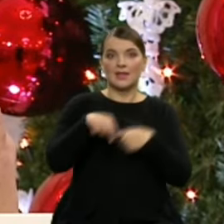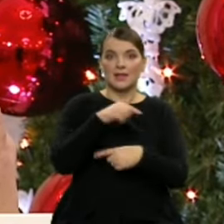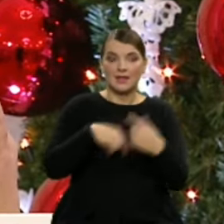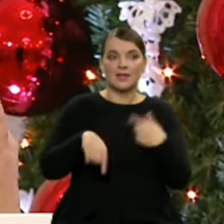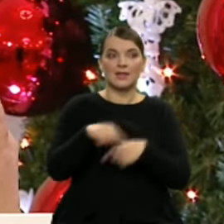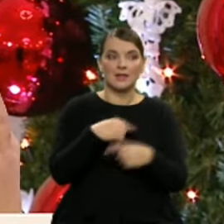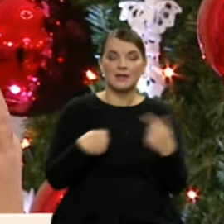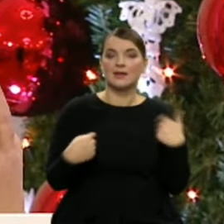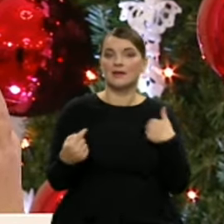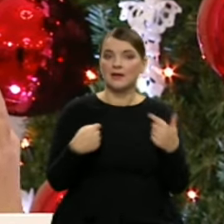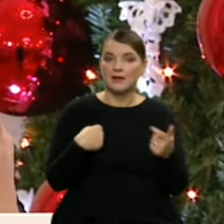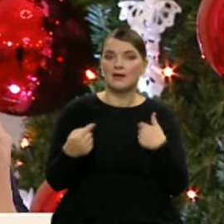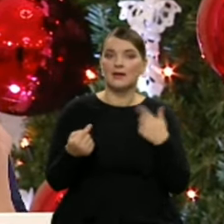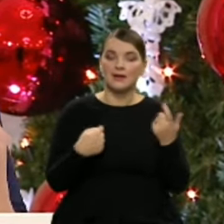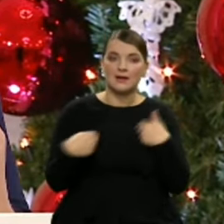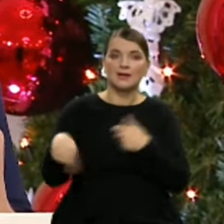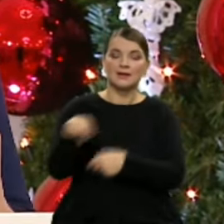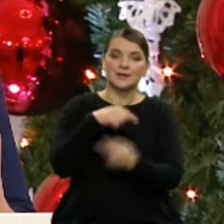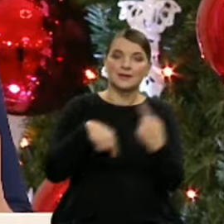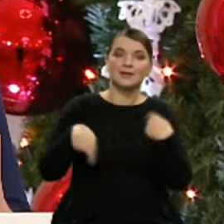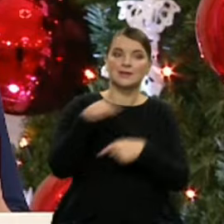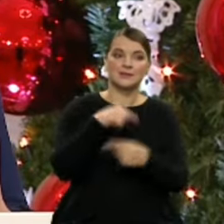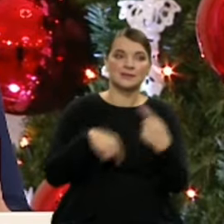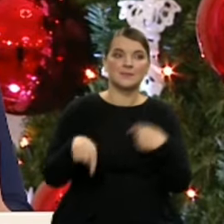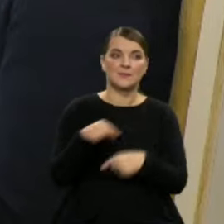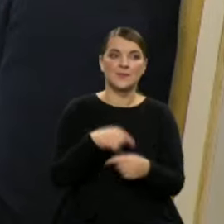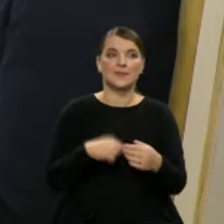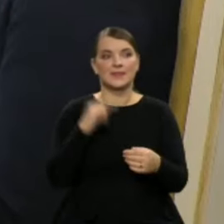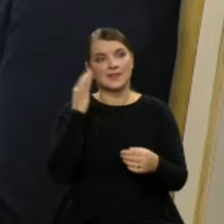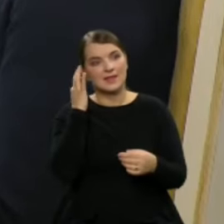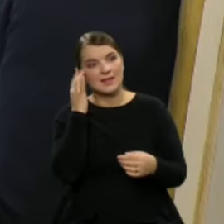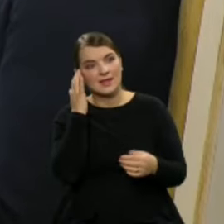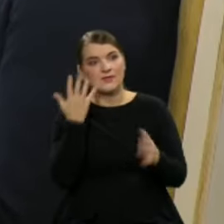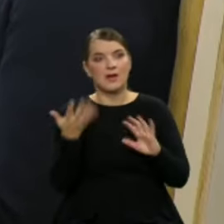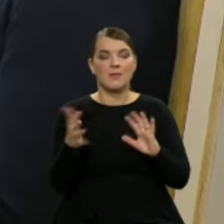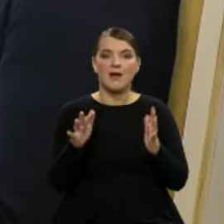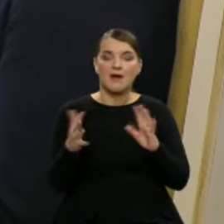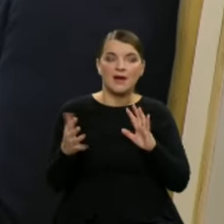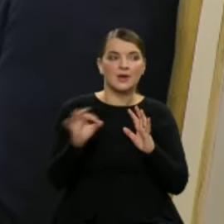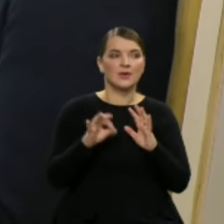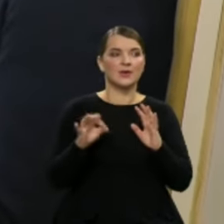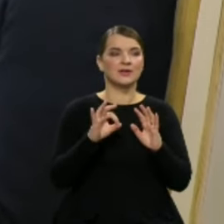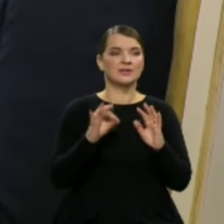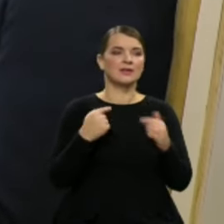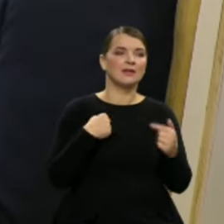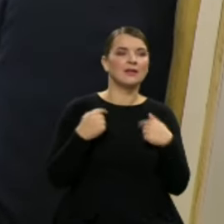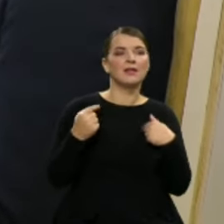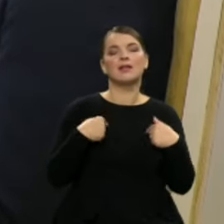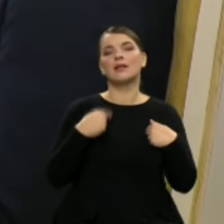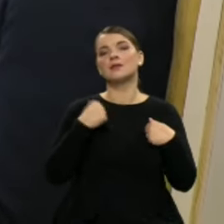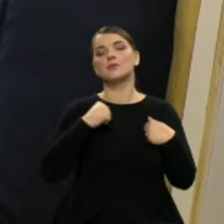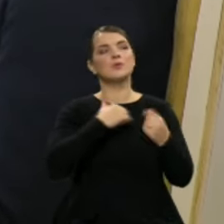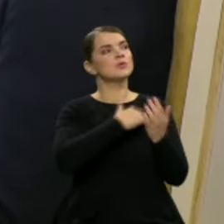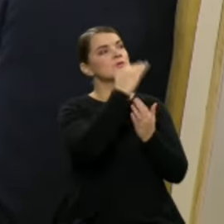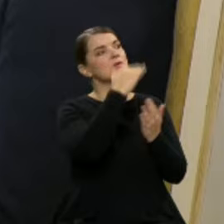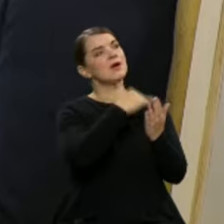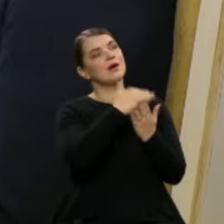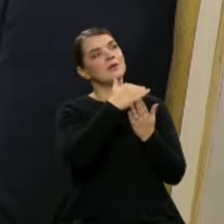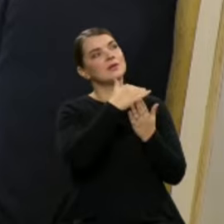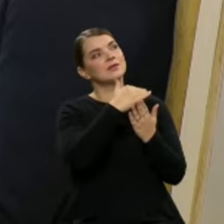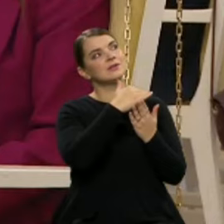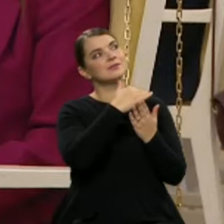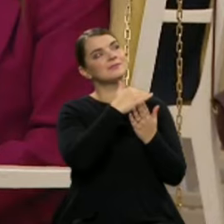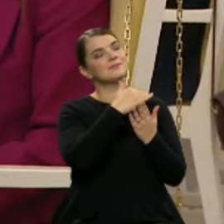užsisukę, ir mindžikuojam, ir abejojam, ir tos mūsų kančios saugusių žmonių, nu, man pasirodė, ir